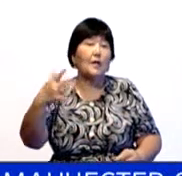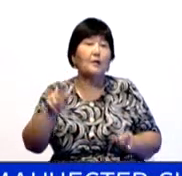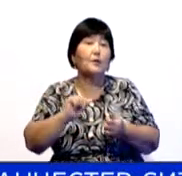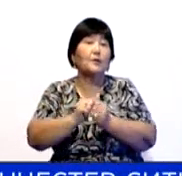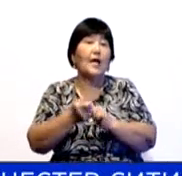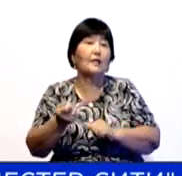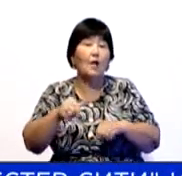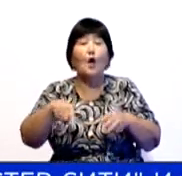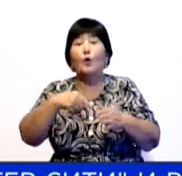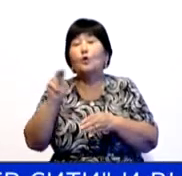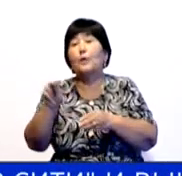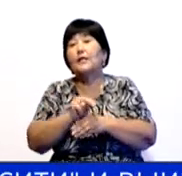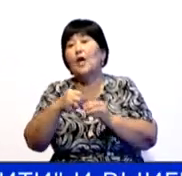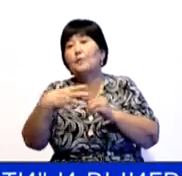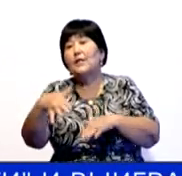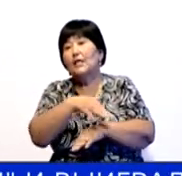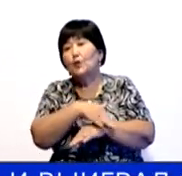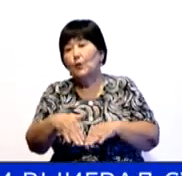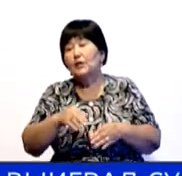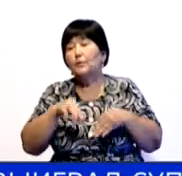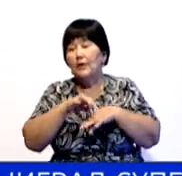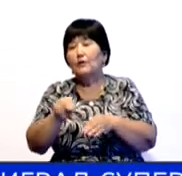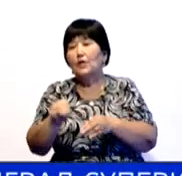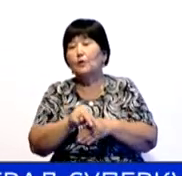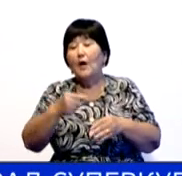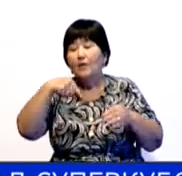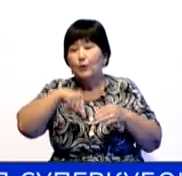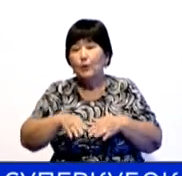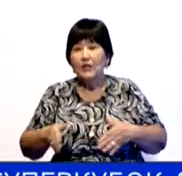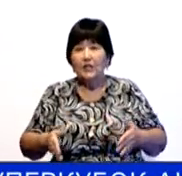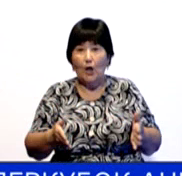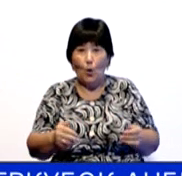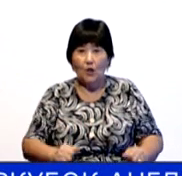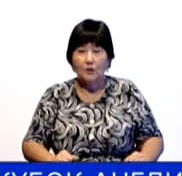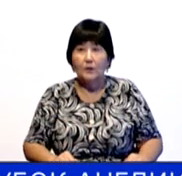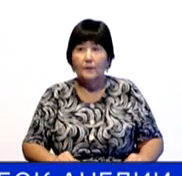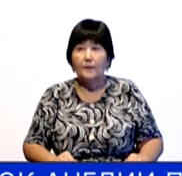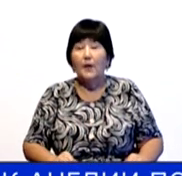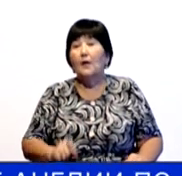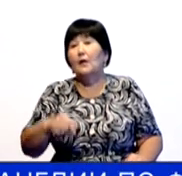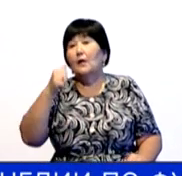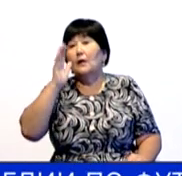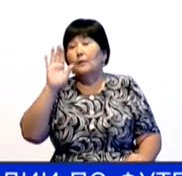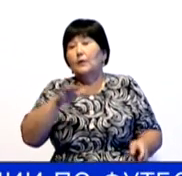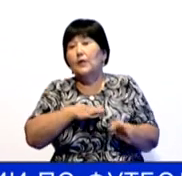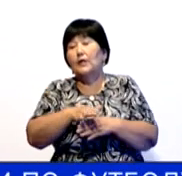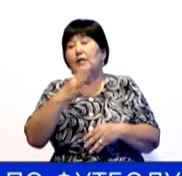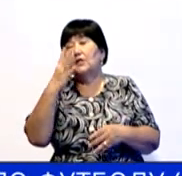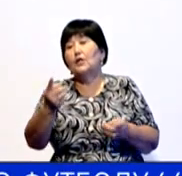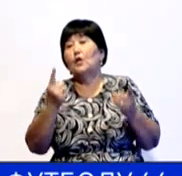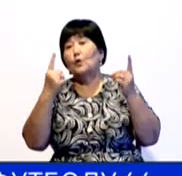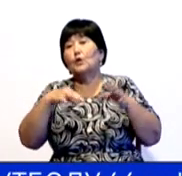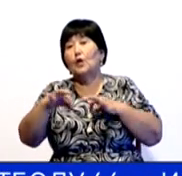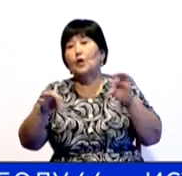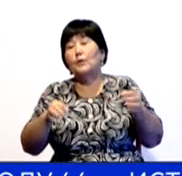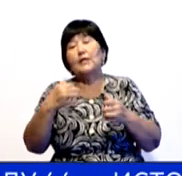гравием. В городе будут отремонтированы 15 улиц. Проводится ремонт внутренних дорог. В этом году будут реализованы 4 крупных проекта